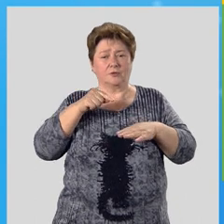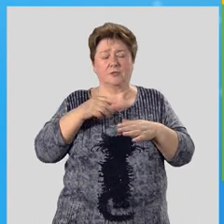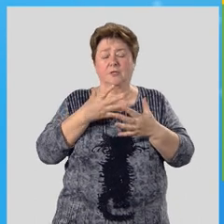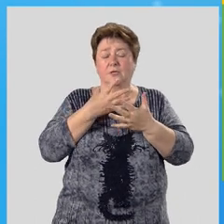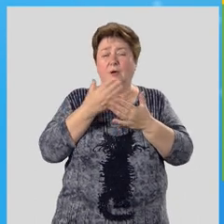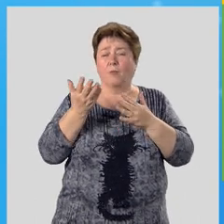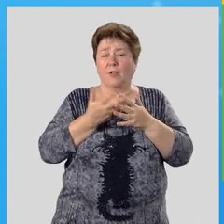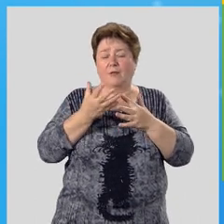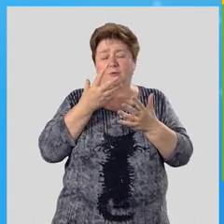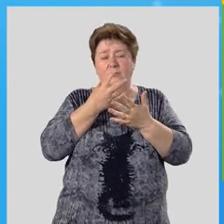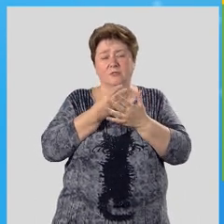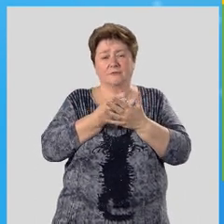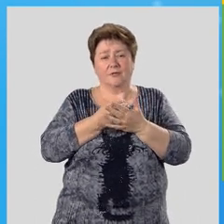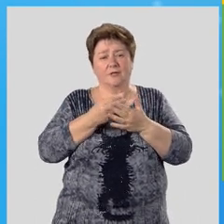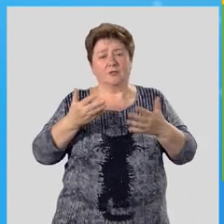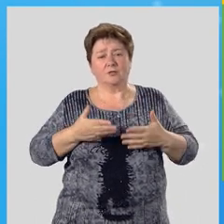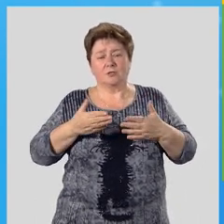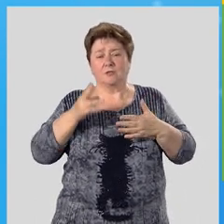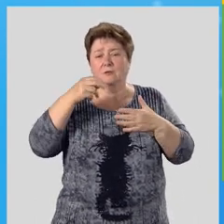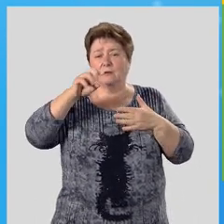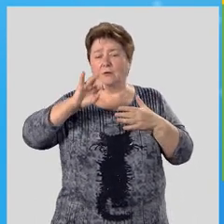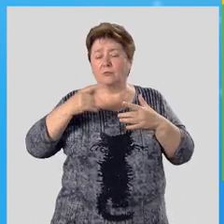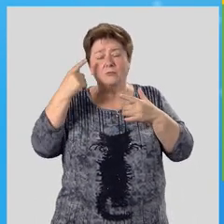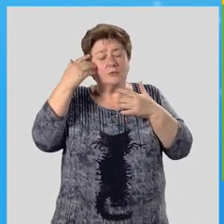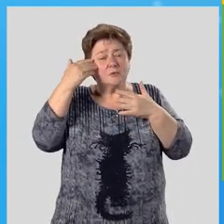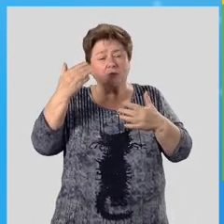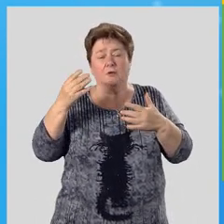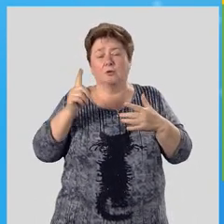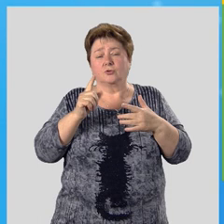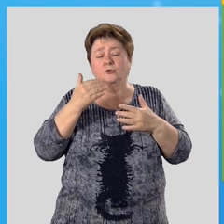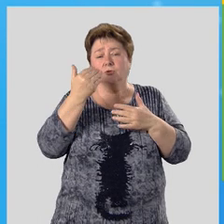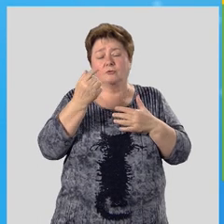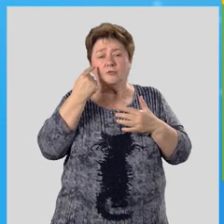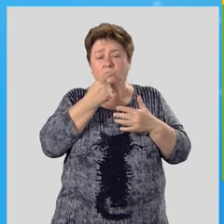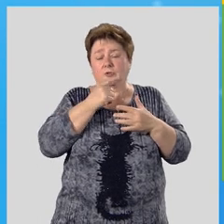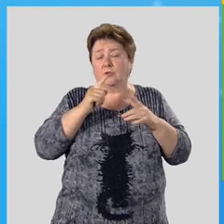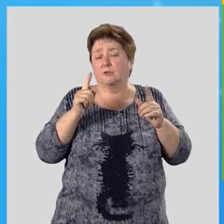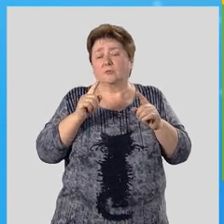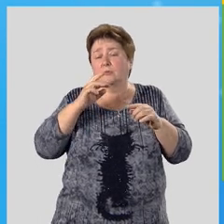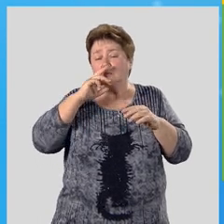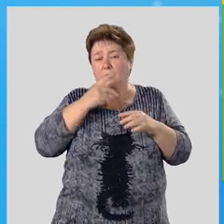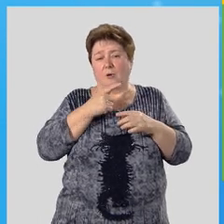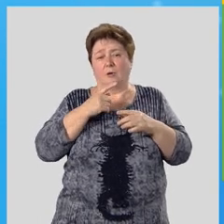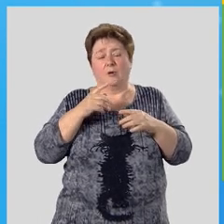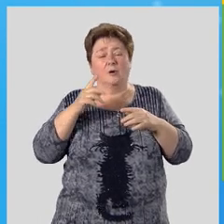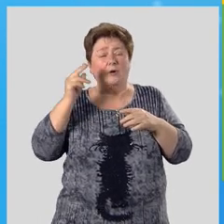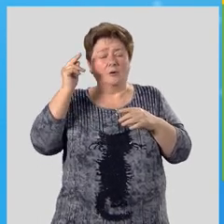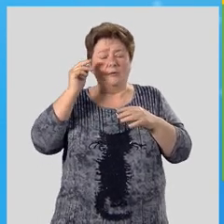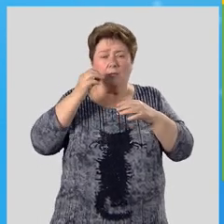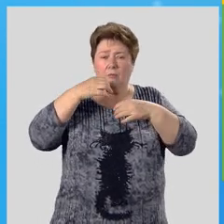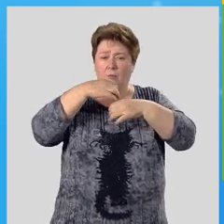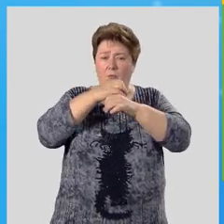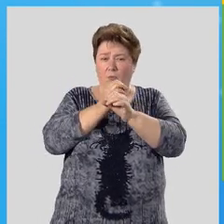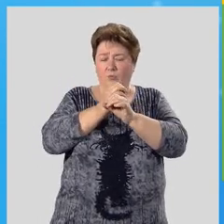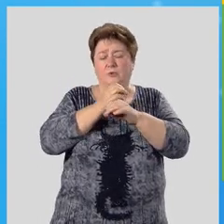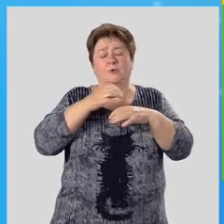Половину своей жизни Дальтон даже не подозревал, что с его зрением что-то не так. Он занимался оптикой